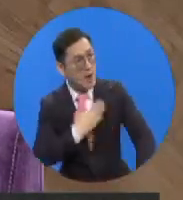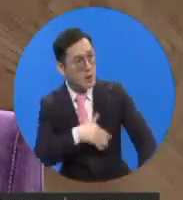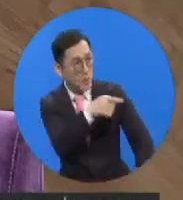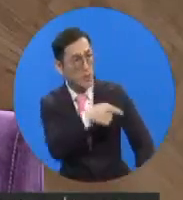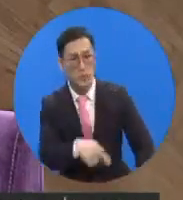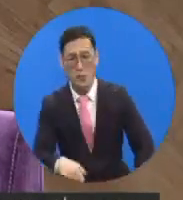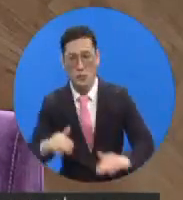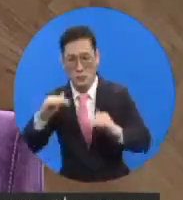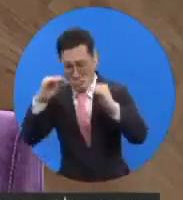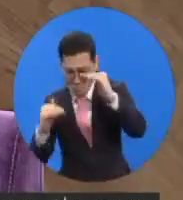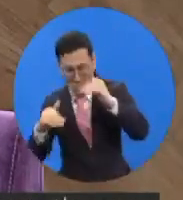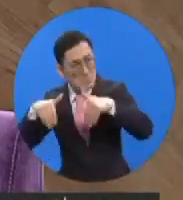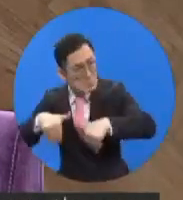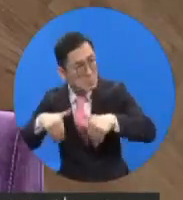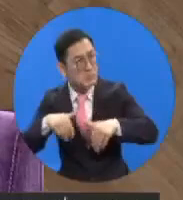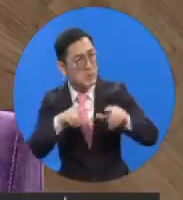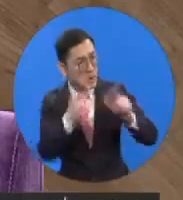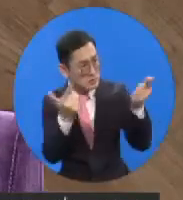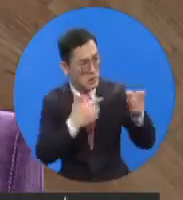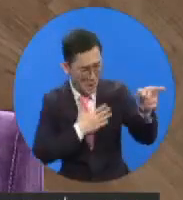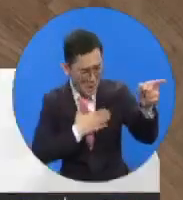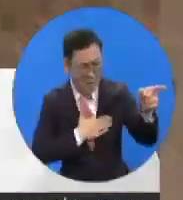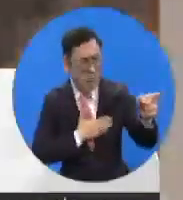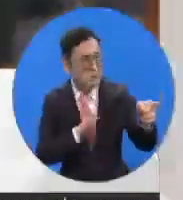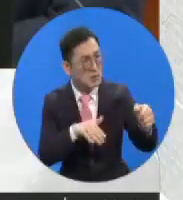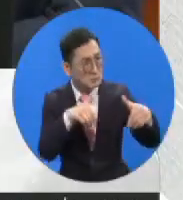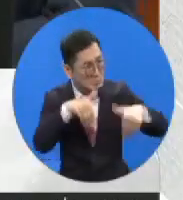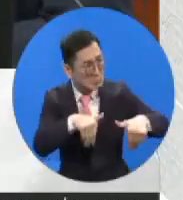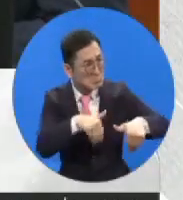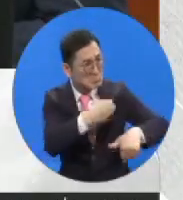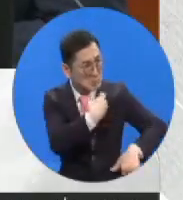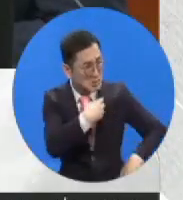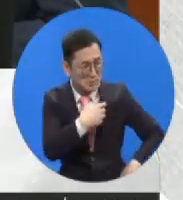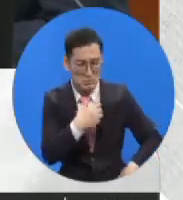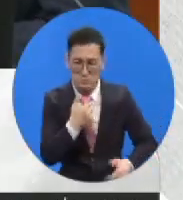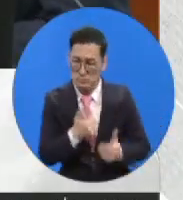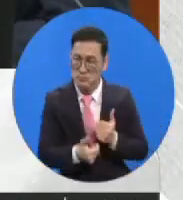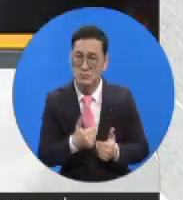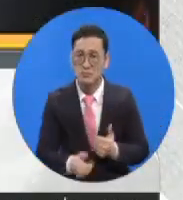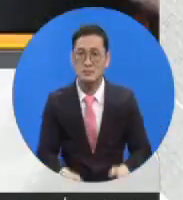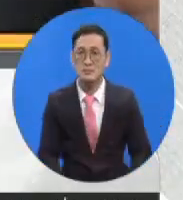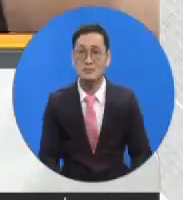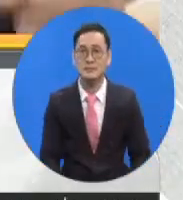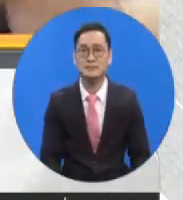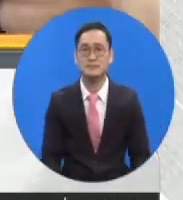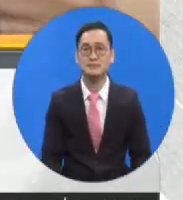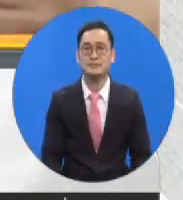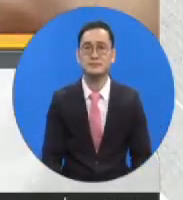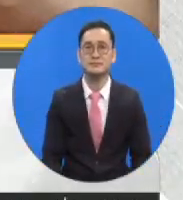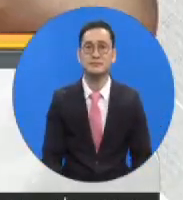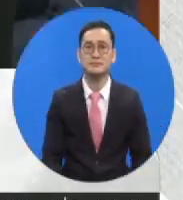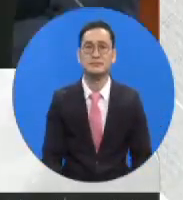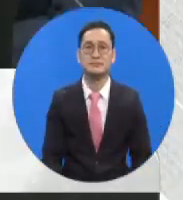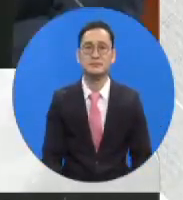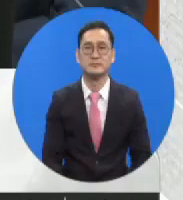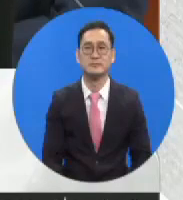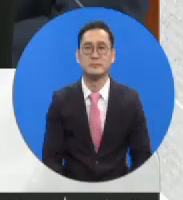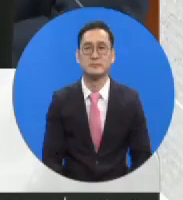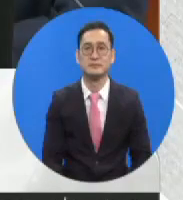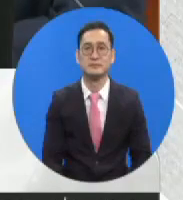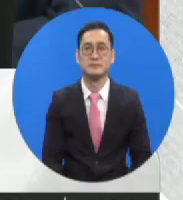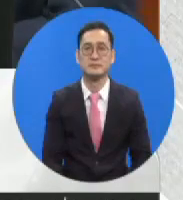이렇게 얘기를 하기도 했는데요. 실제로 지금 추미애 장관과 윤석열 총장의 문제 때문에 이게 부하냐 아니냐 상급자 하급자 얘기가 나오지